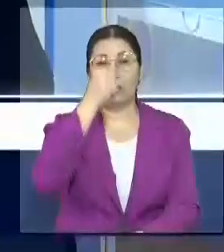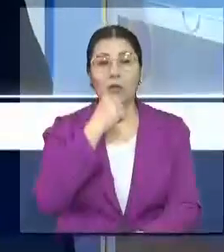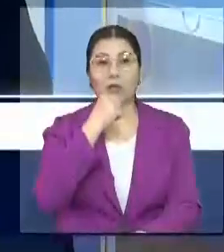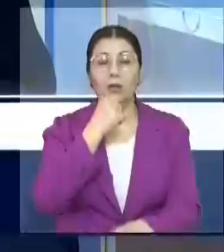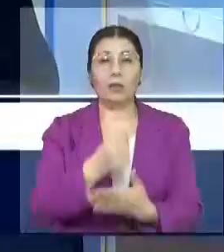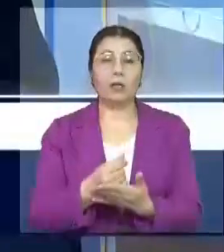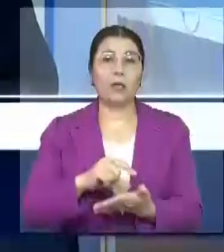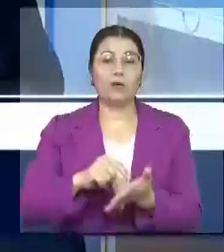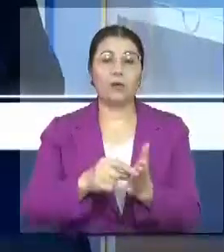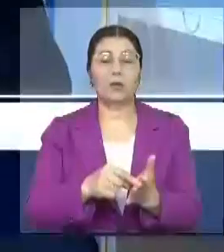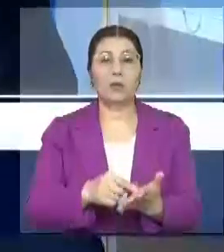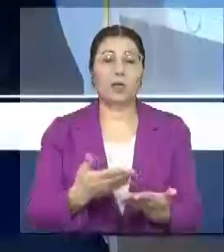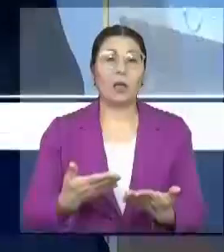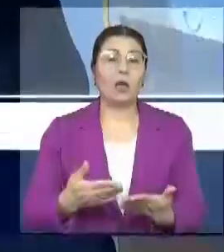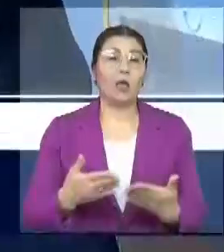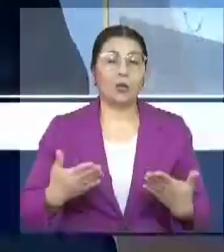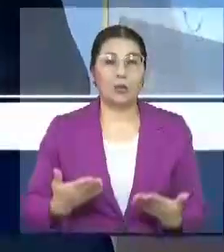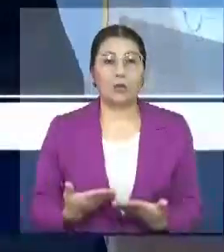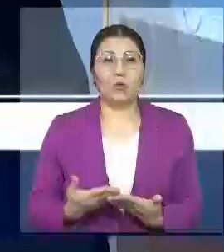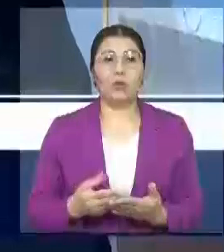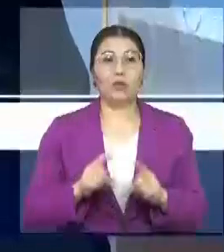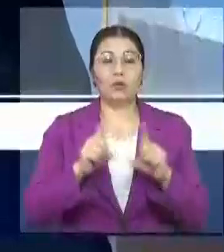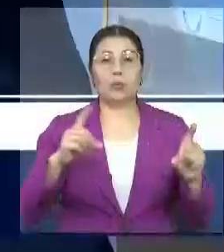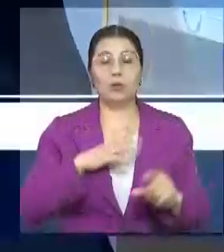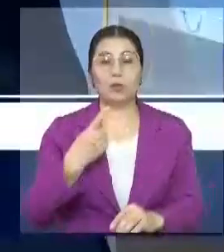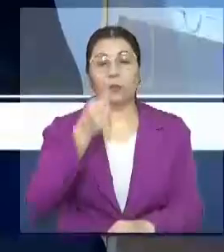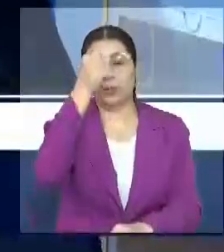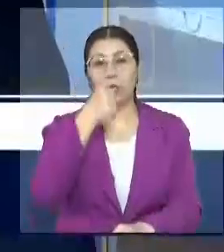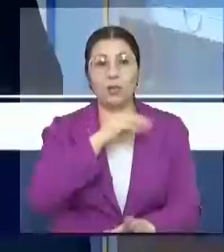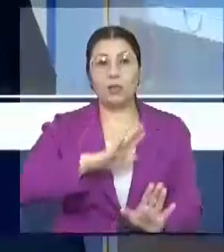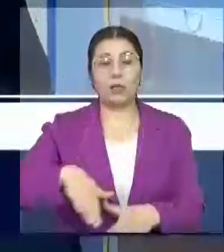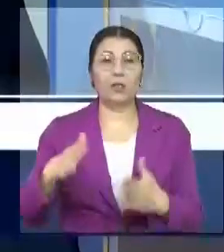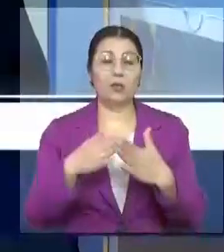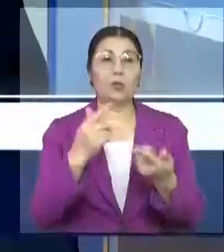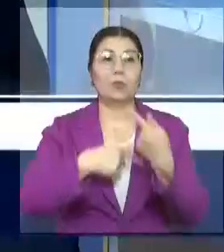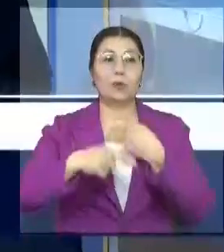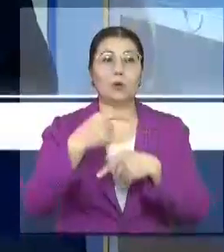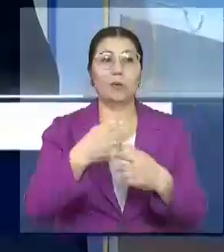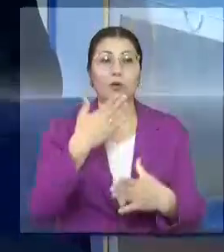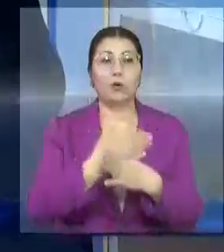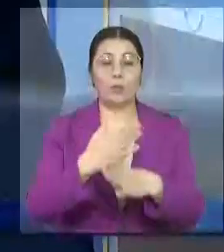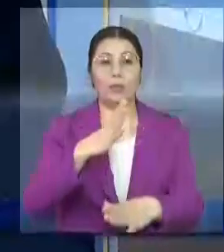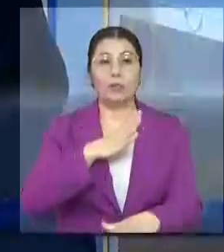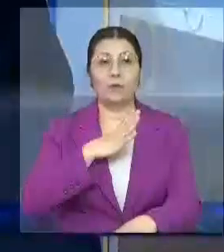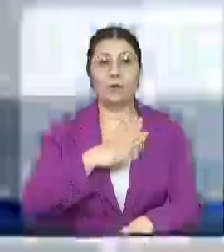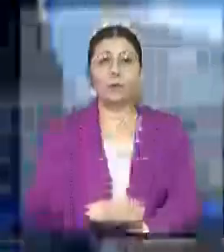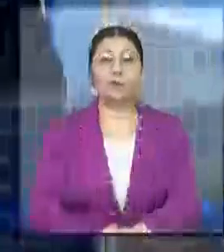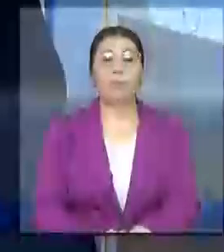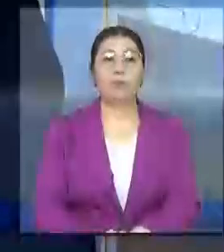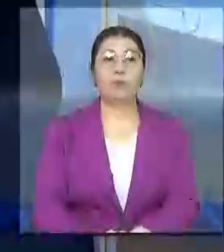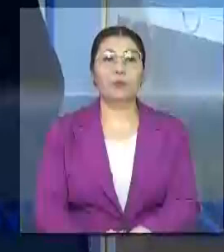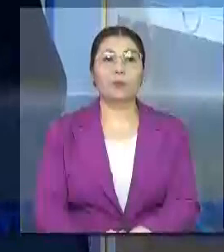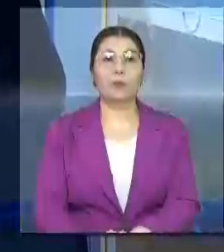школда болдық, тумаларымыздың үйінде болдық. Сол мінекі бір ай дегенде үйге келдік. Көмек берілді, жұмысымыздан, профсоюзден берілді.